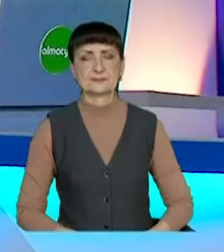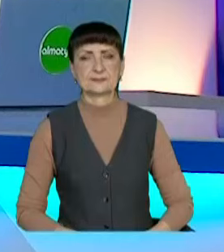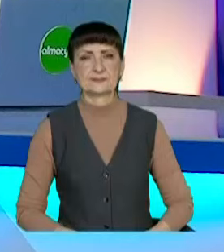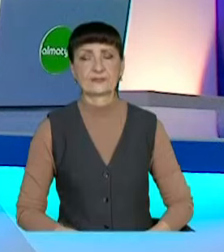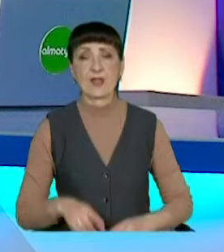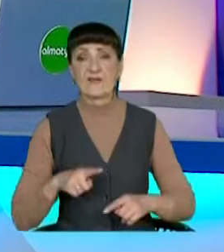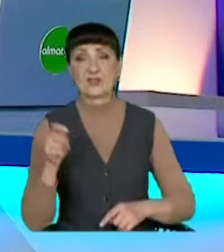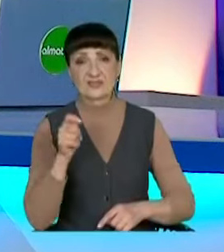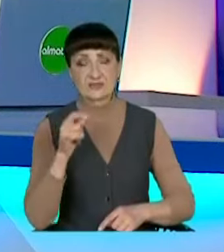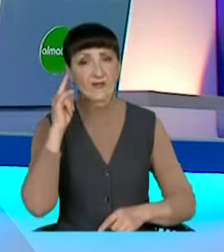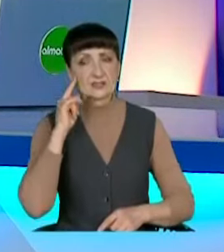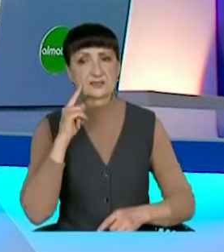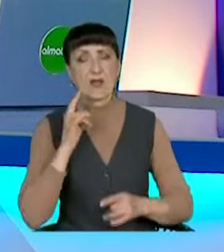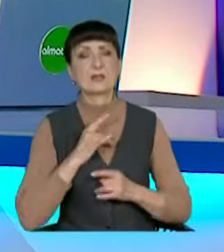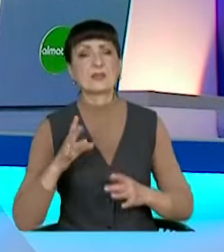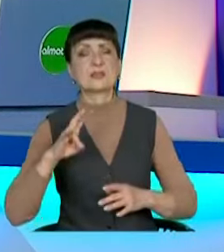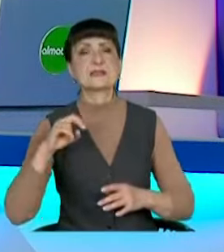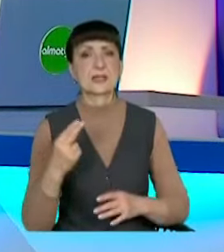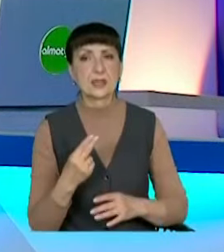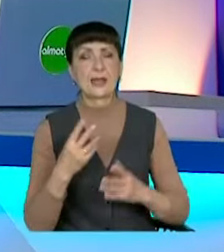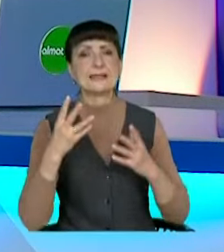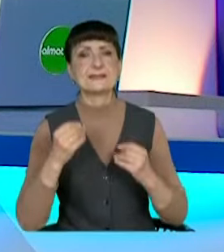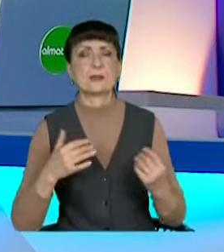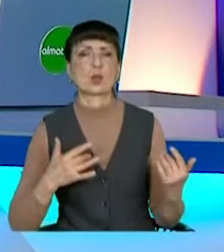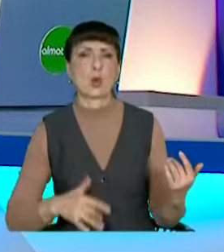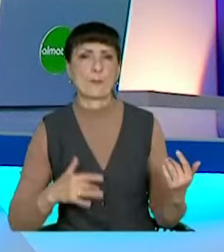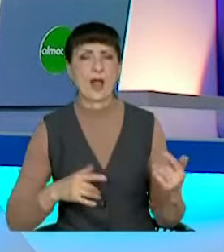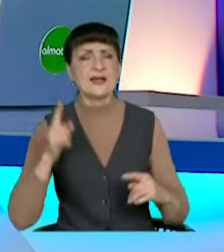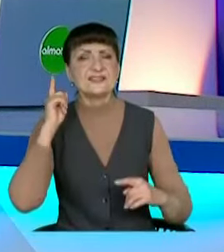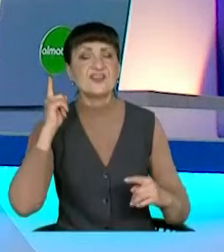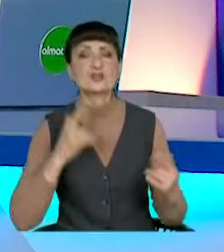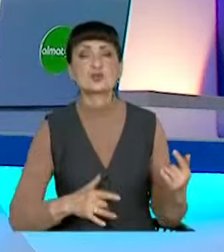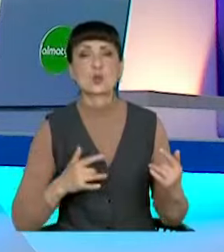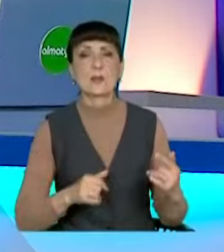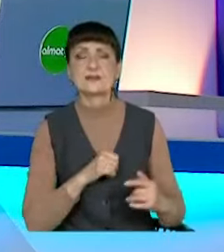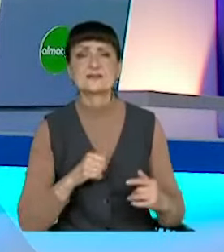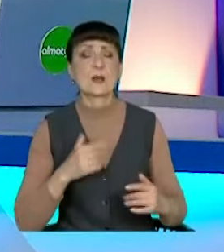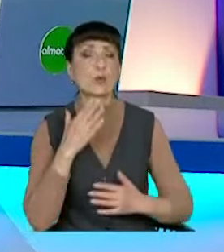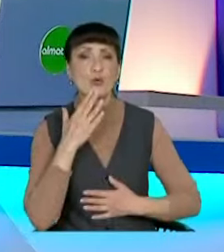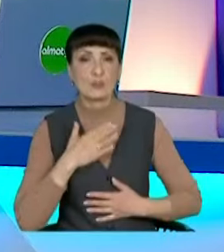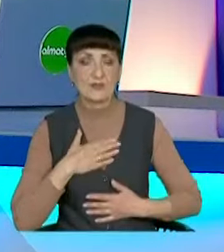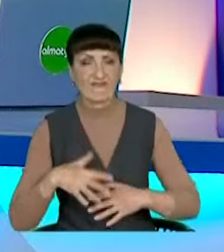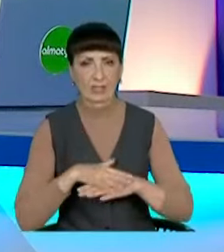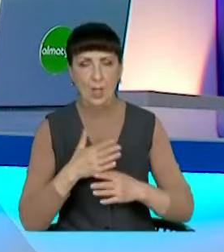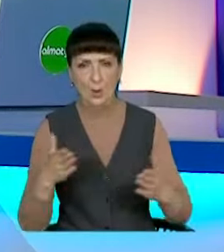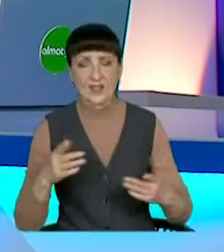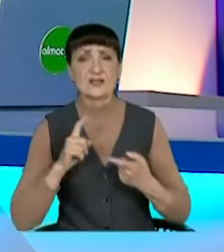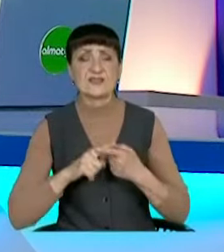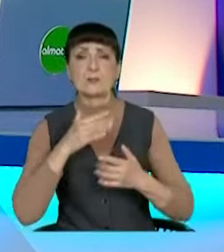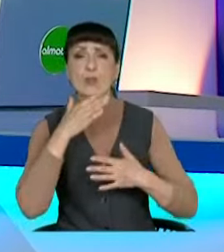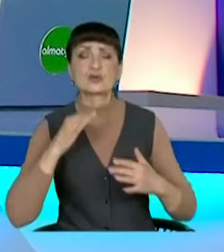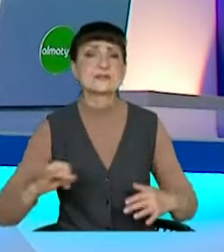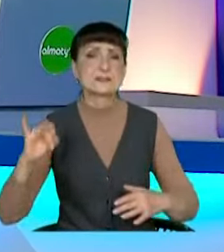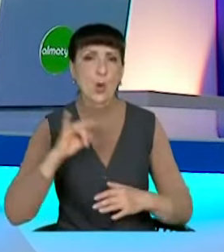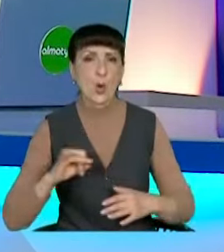В это воскресенье в Казахстане отметят Национальный день дамбры. Древнейший инструмент, один из самых любимых в народе. С ним связаны множество